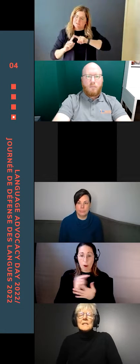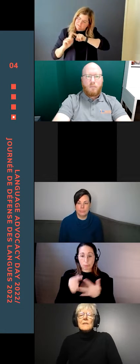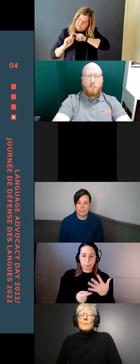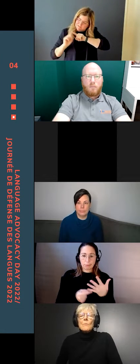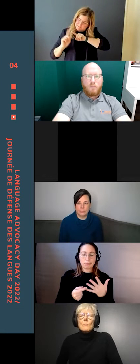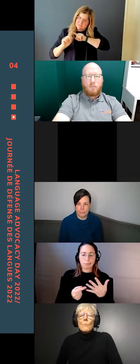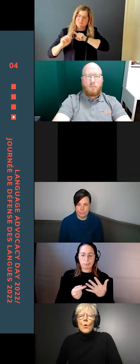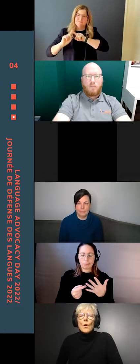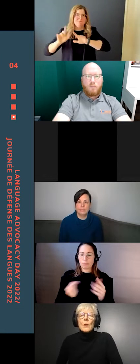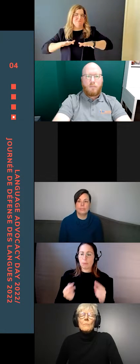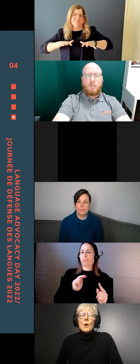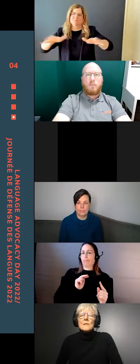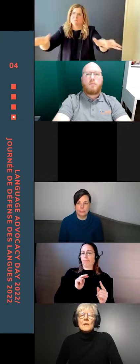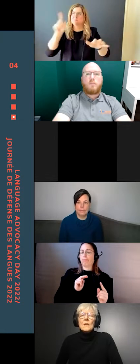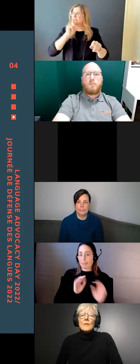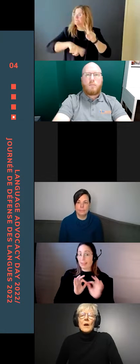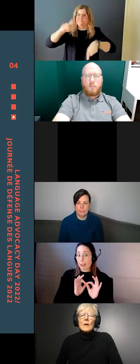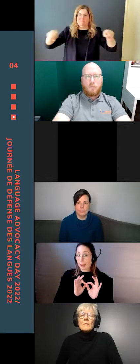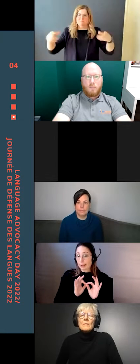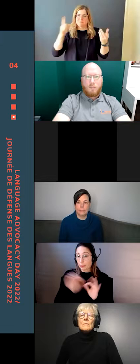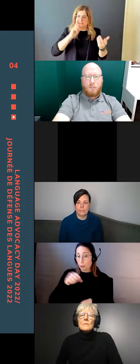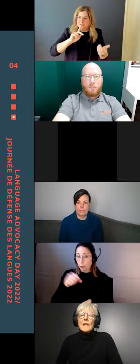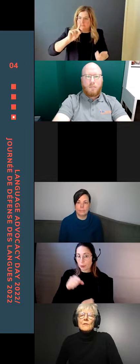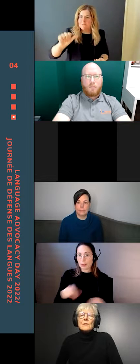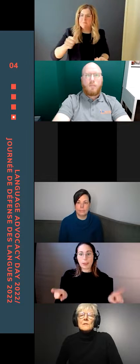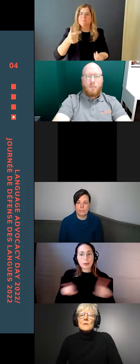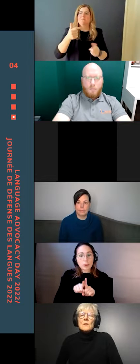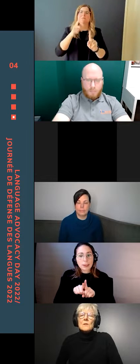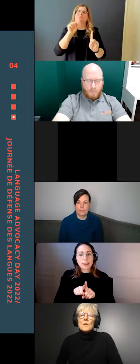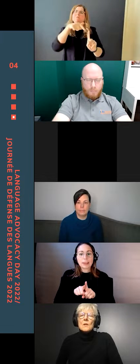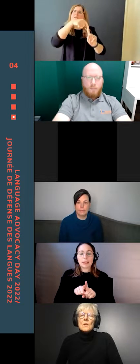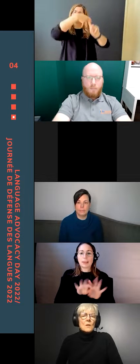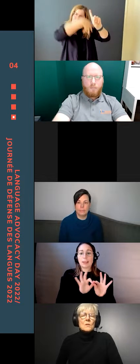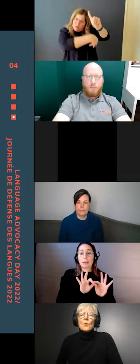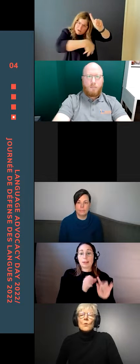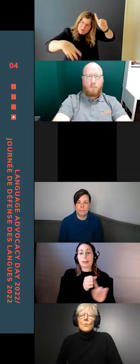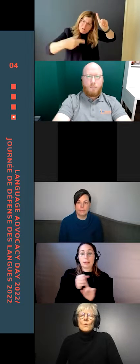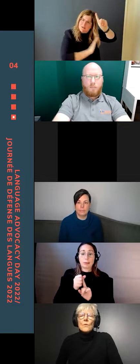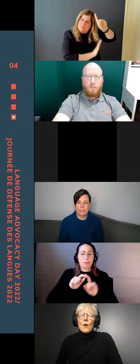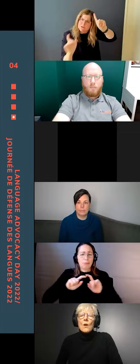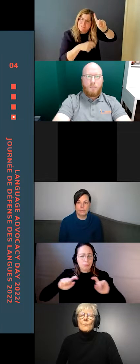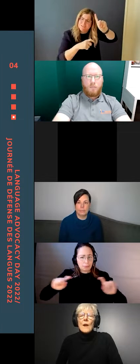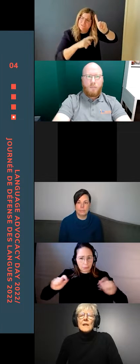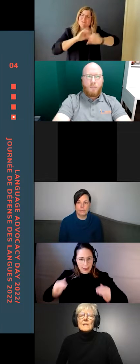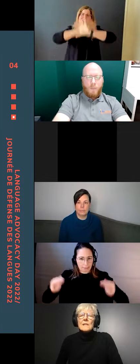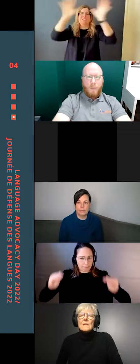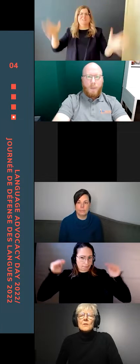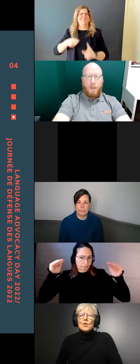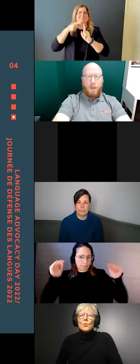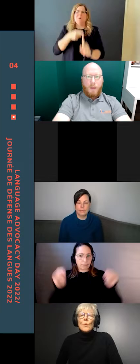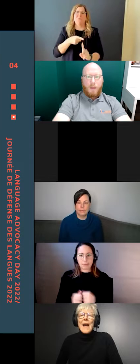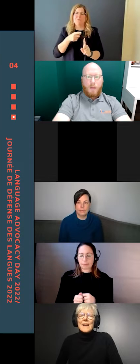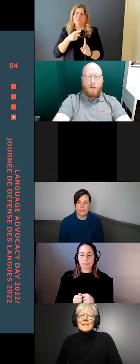Du point de vue des droits, oui, le droit à un interprète, mais le droit à un interprète, il